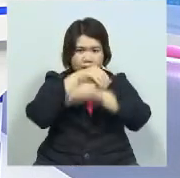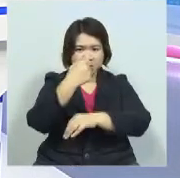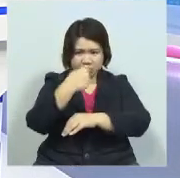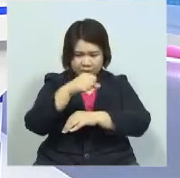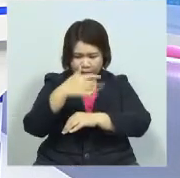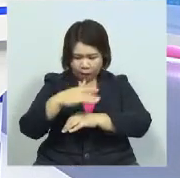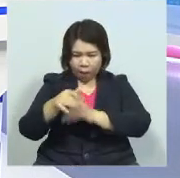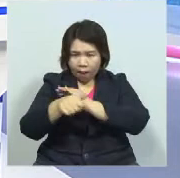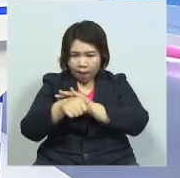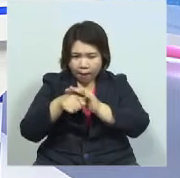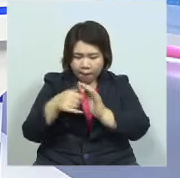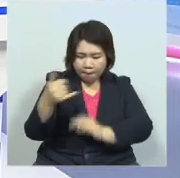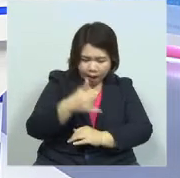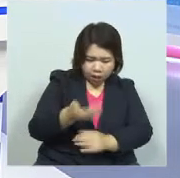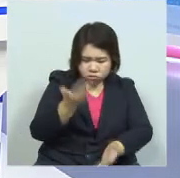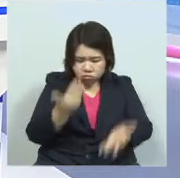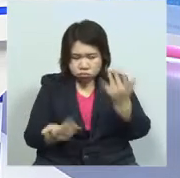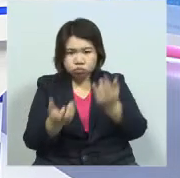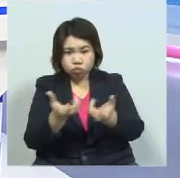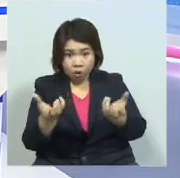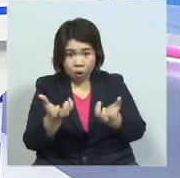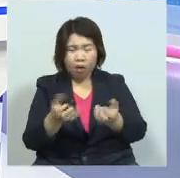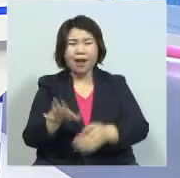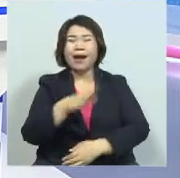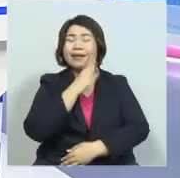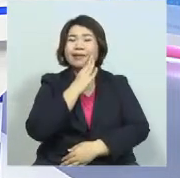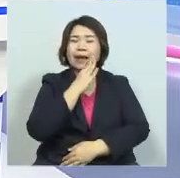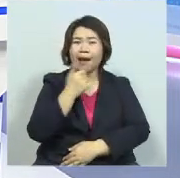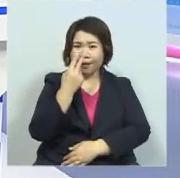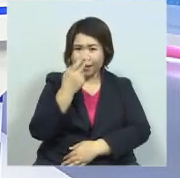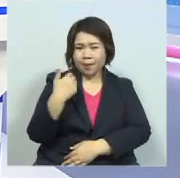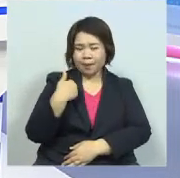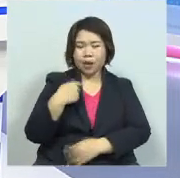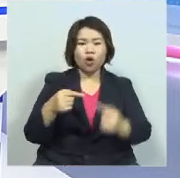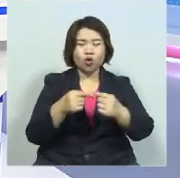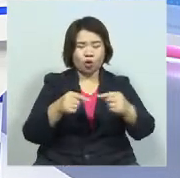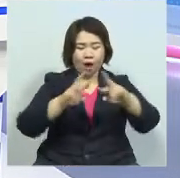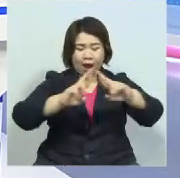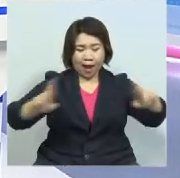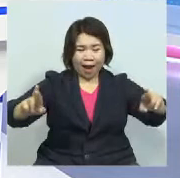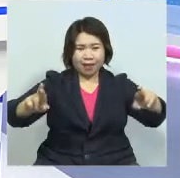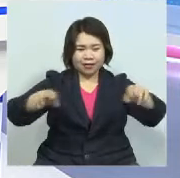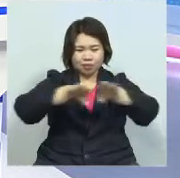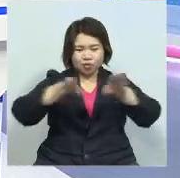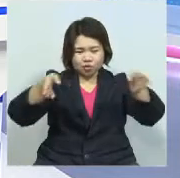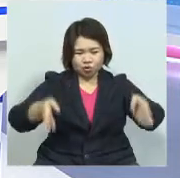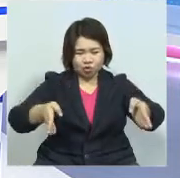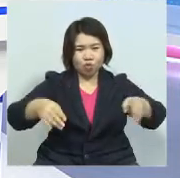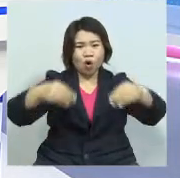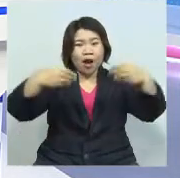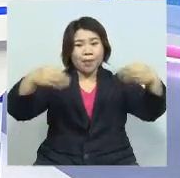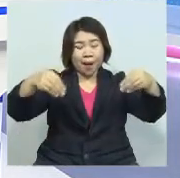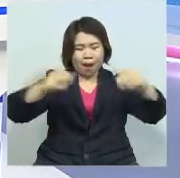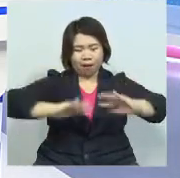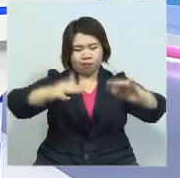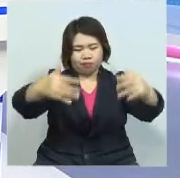แล้วก็เข้าไปรื้อค้นทรัพย์สินถ้าคุณผู้ชมเคยไปในห้างสรรพสินค้าจะมีโซนที่เขาจำหน่ายโทรศัพท์มือถือเป็นตู้กระจก เขาก็จะคุมผ้าไว้หน่อย